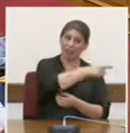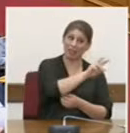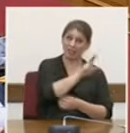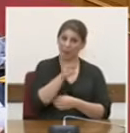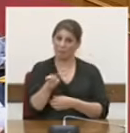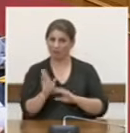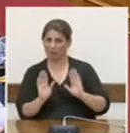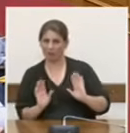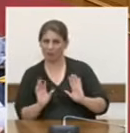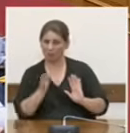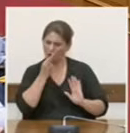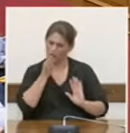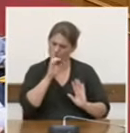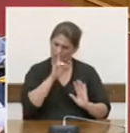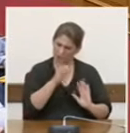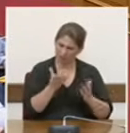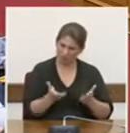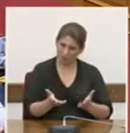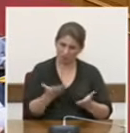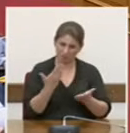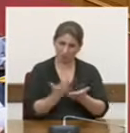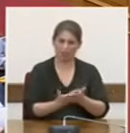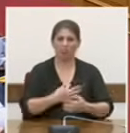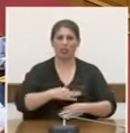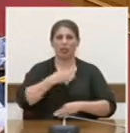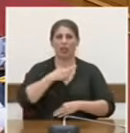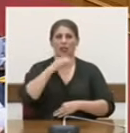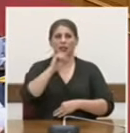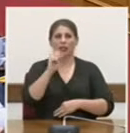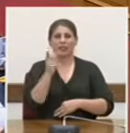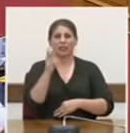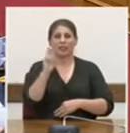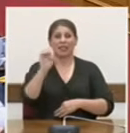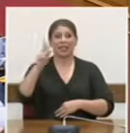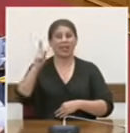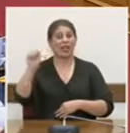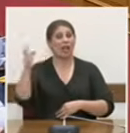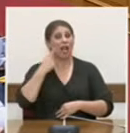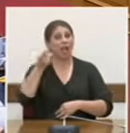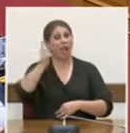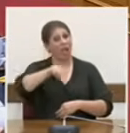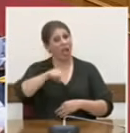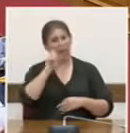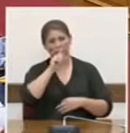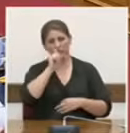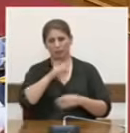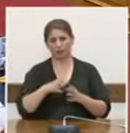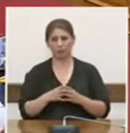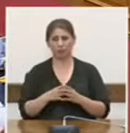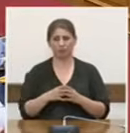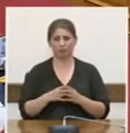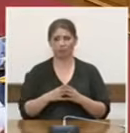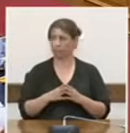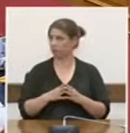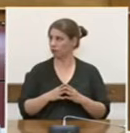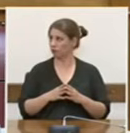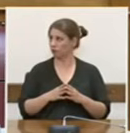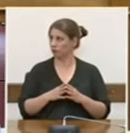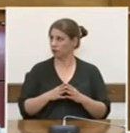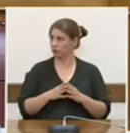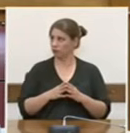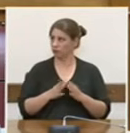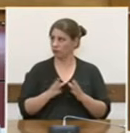ψέματα, να σας αποδείξω, κύριε Σκρέκα, ότι λέει και άλλα ψέματα. Είπε και άλλα ψέματα. Λάθος κατάλαβα από ο Υπουργός, ναι, αλλά είπε